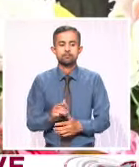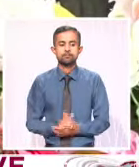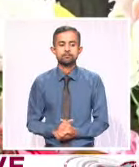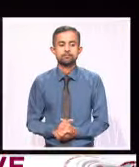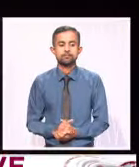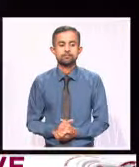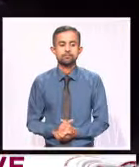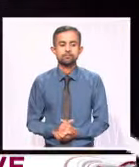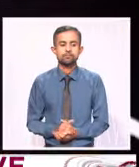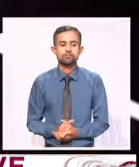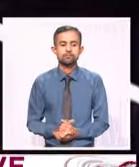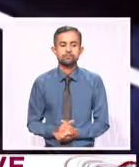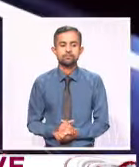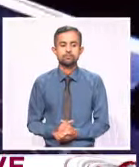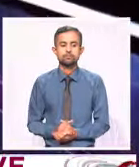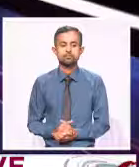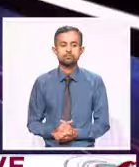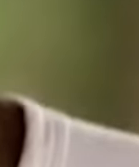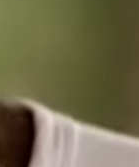කැමතියි.